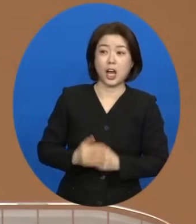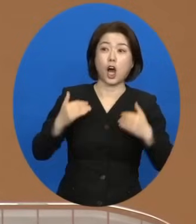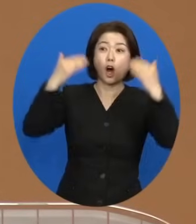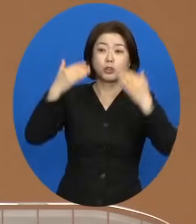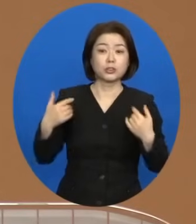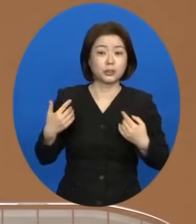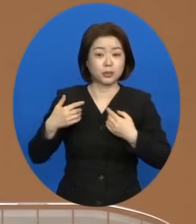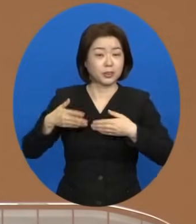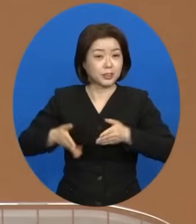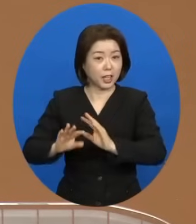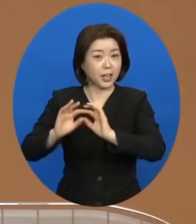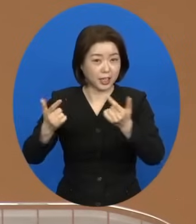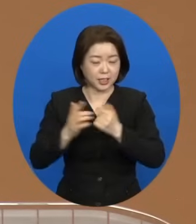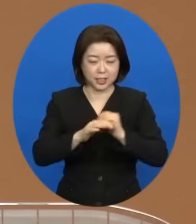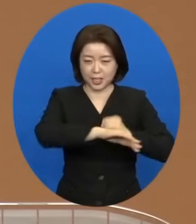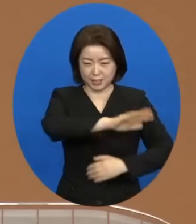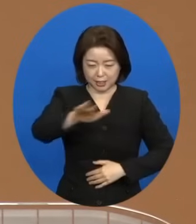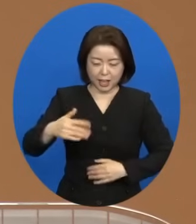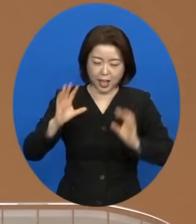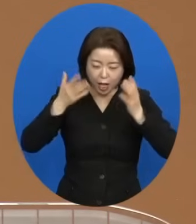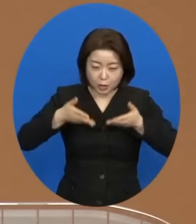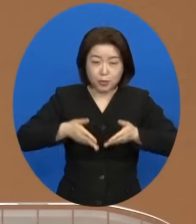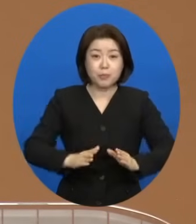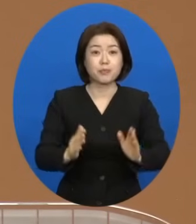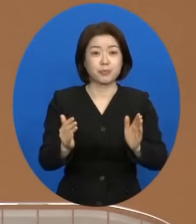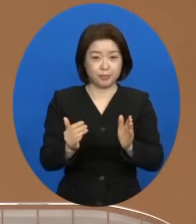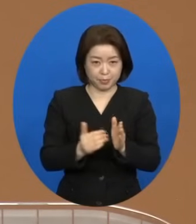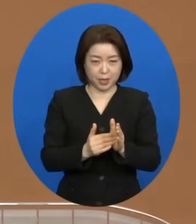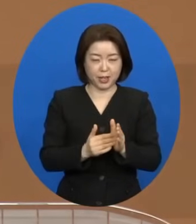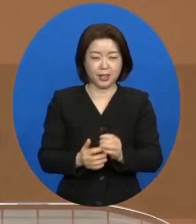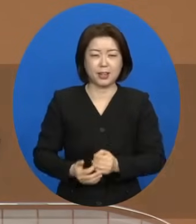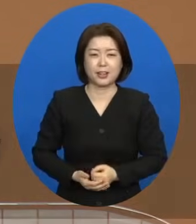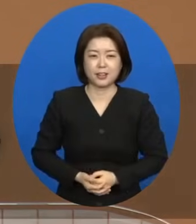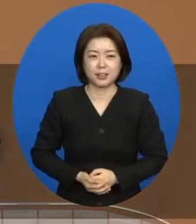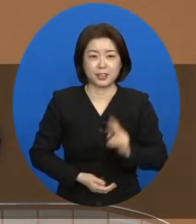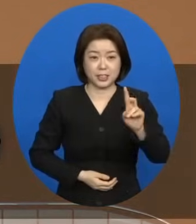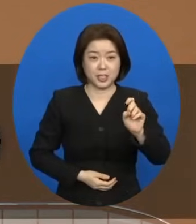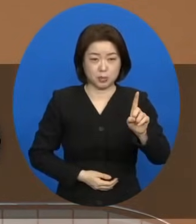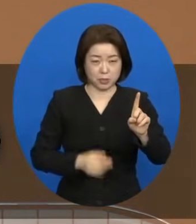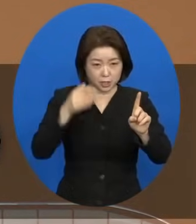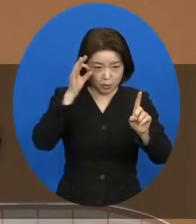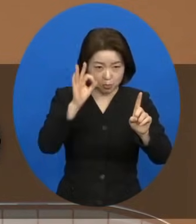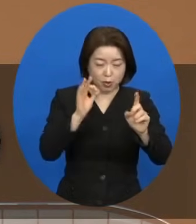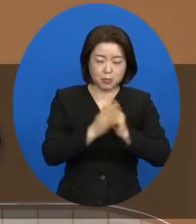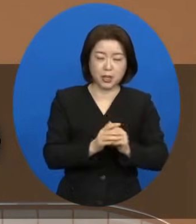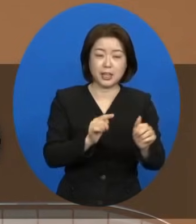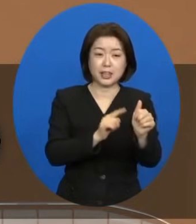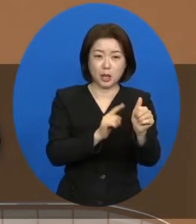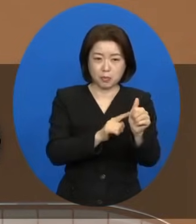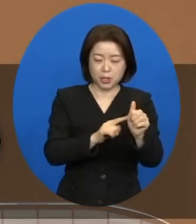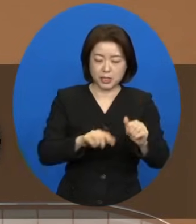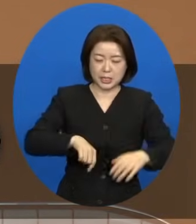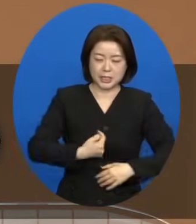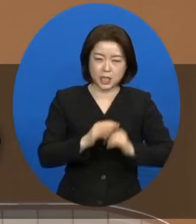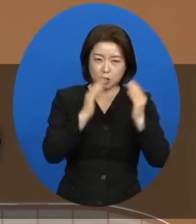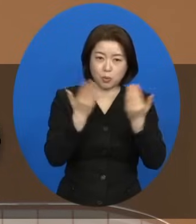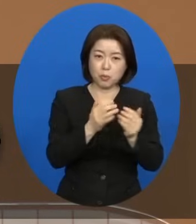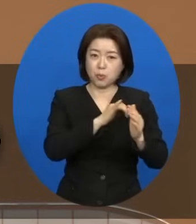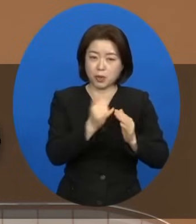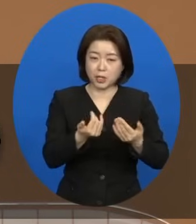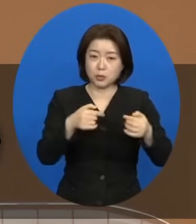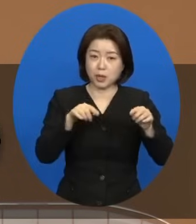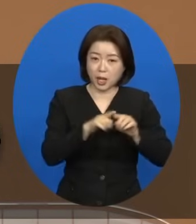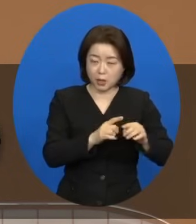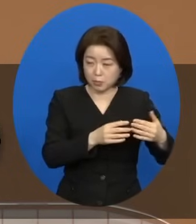없고 다 아기로 태어나게 돼요 21절에 보면 남편 엘가나가 자기 온가족 데리고 주님께 매년 제사와